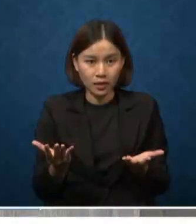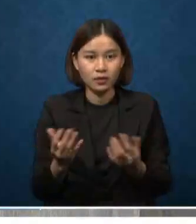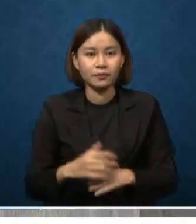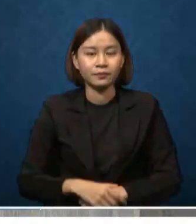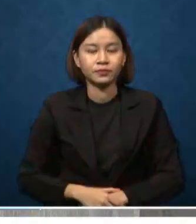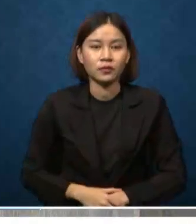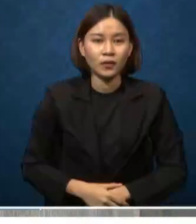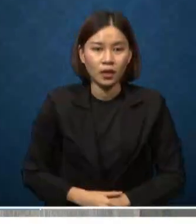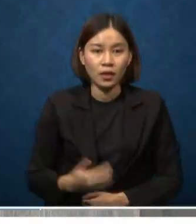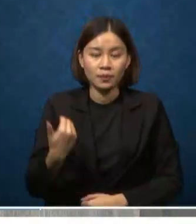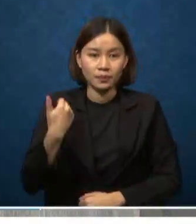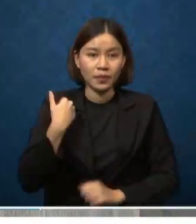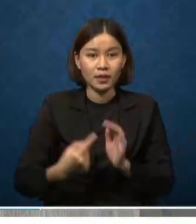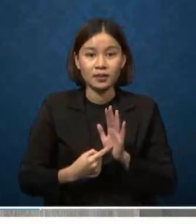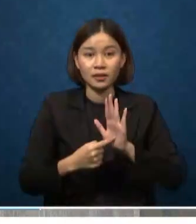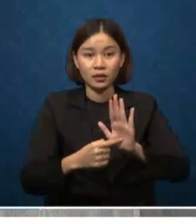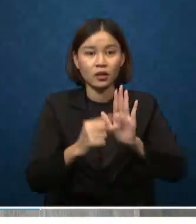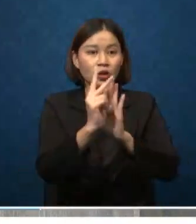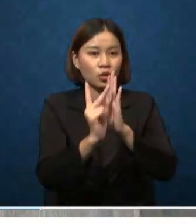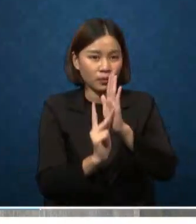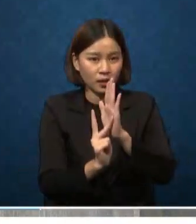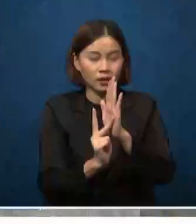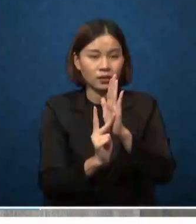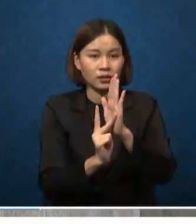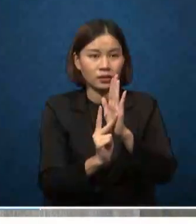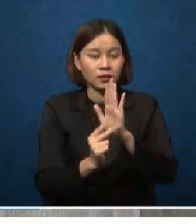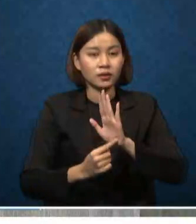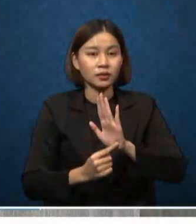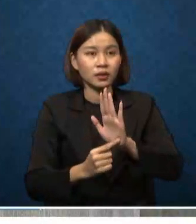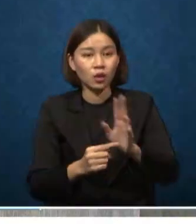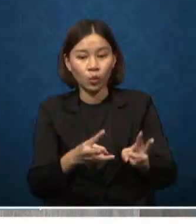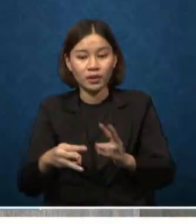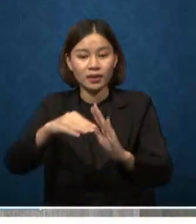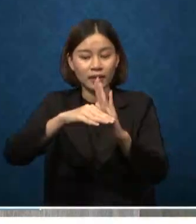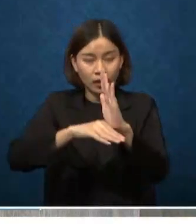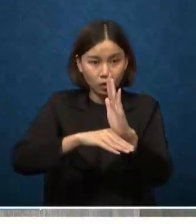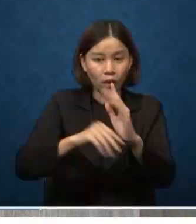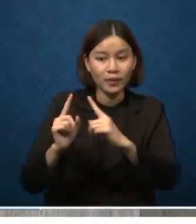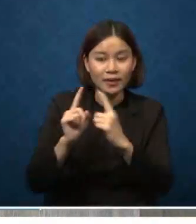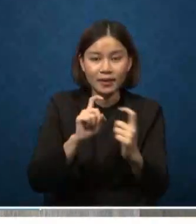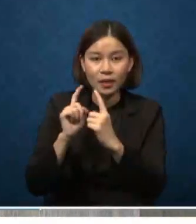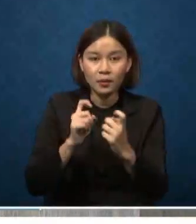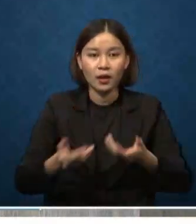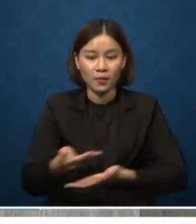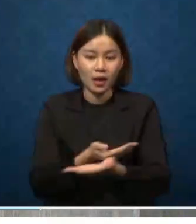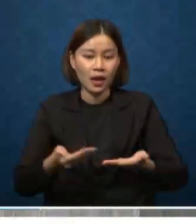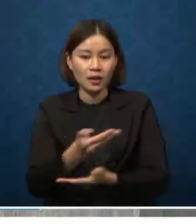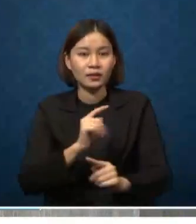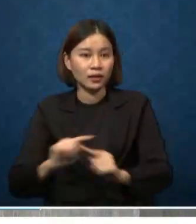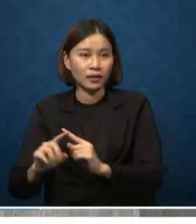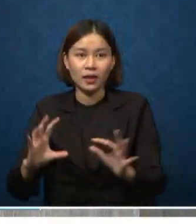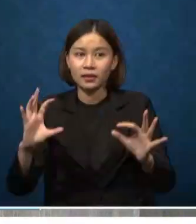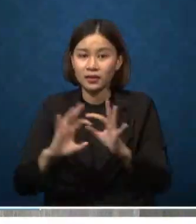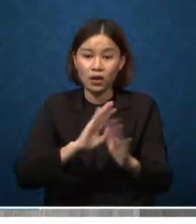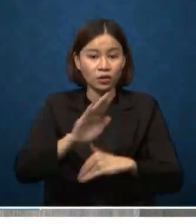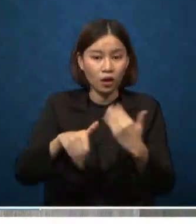มีการเสนอกฎหมายเสนอแนวทางมีการตั้งกระทู้ถามหารือต่างๆเกี่ยวข้องกับ